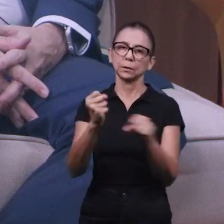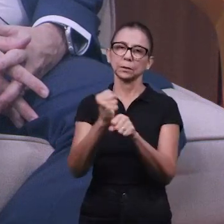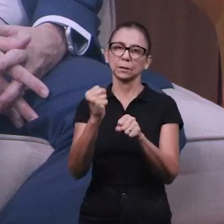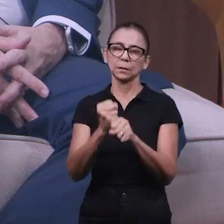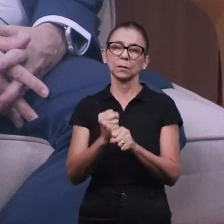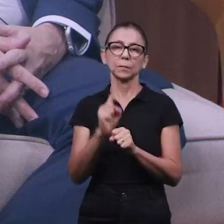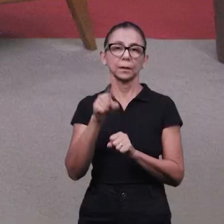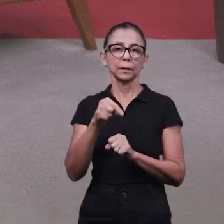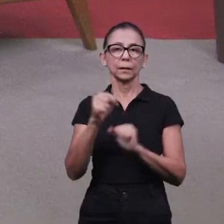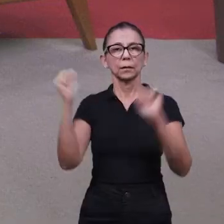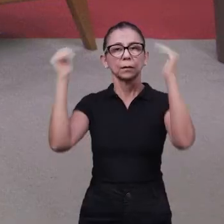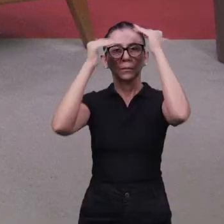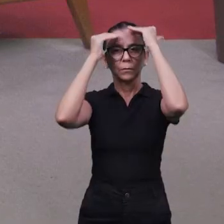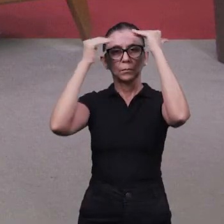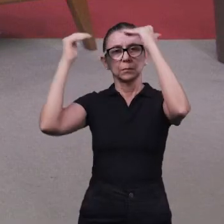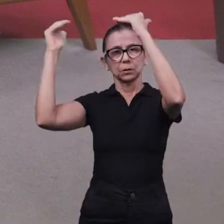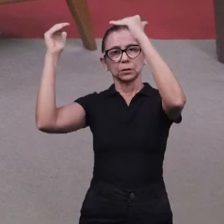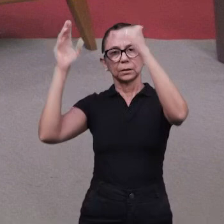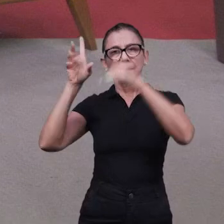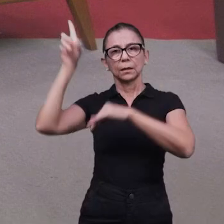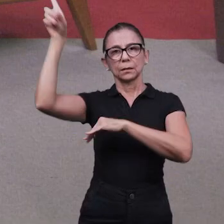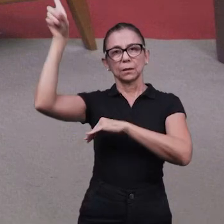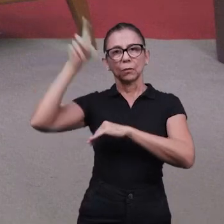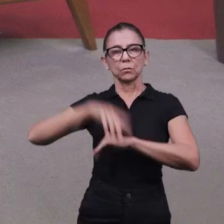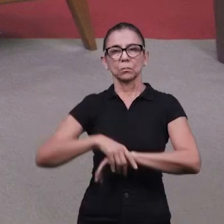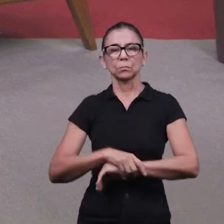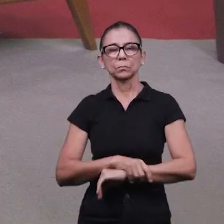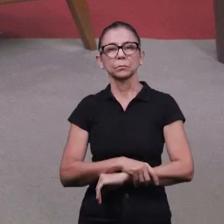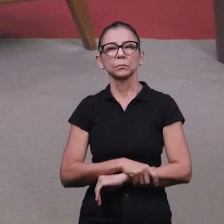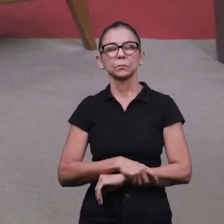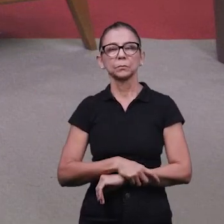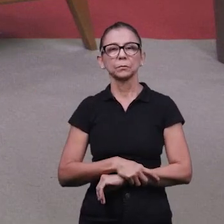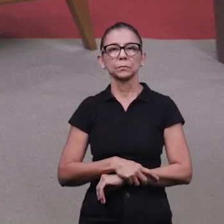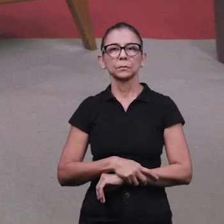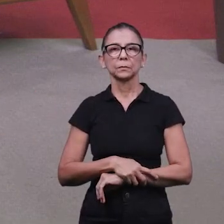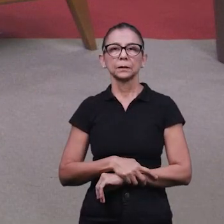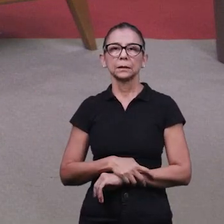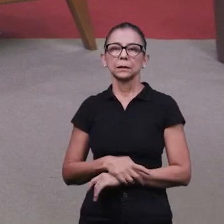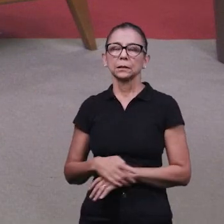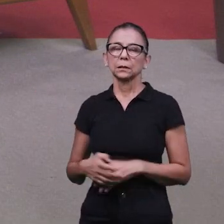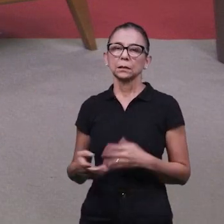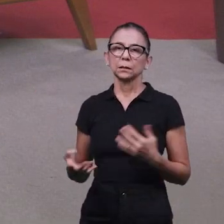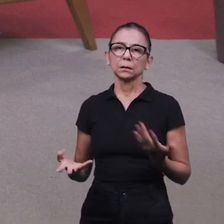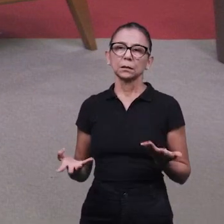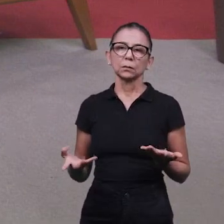est l'obéissance. Nous pouvons donc, en apportant à nous